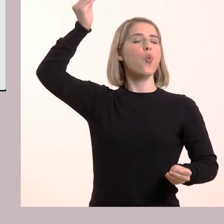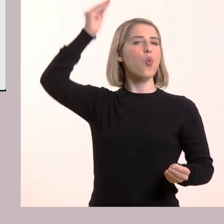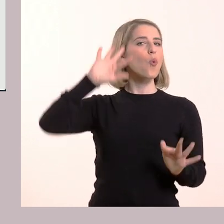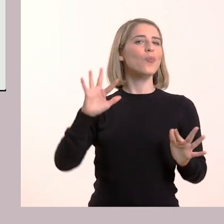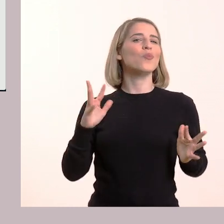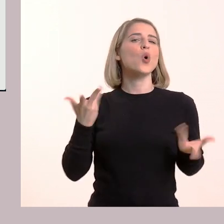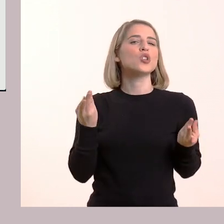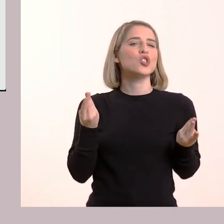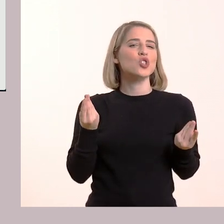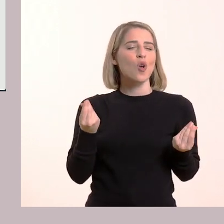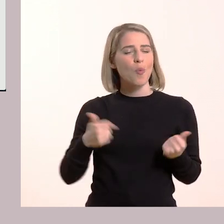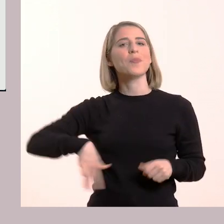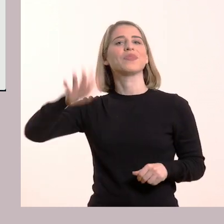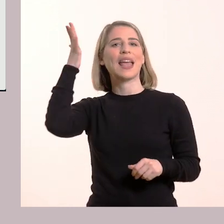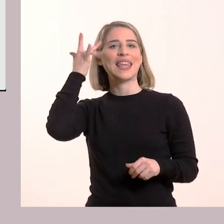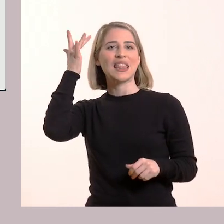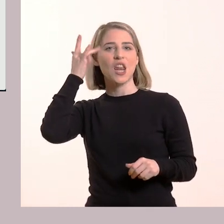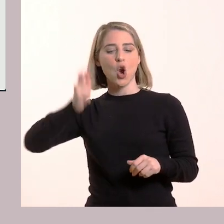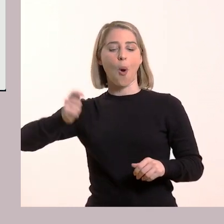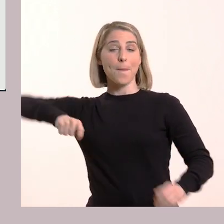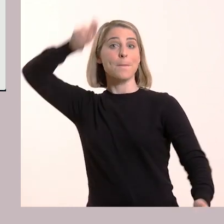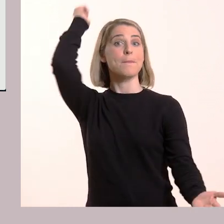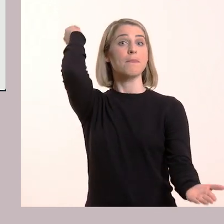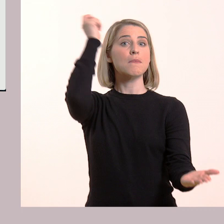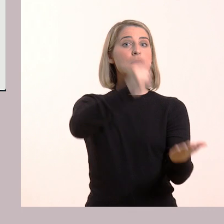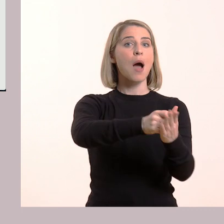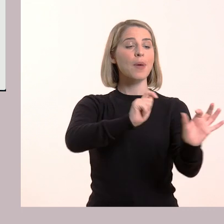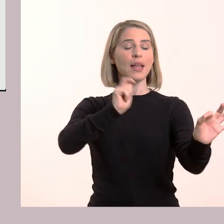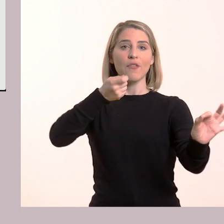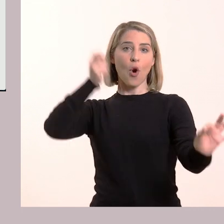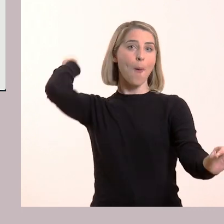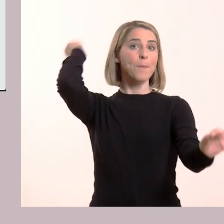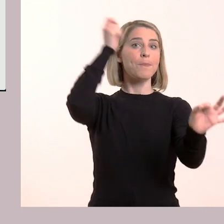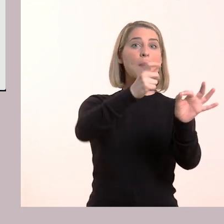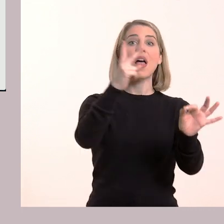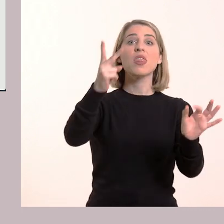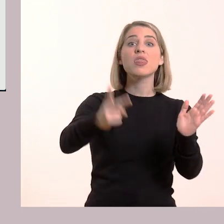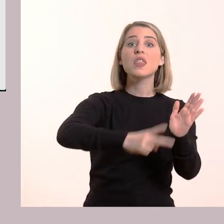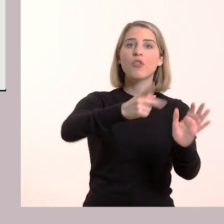κάνει? Παίρνει το κίτρινο ραβδί και το αγγίζει όχι μία φορά, δύο φορές.